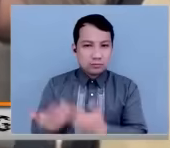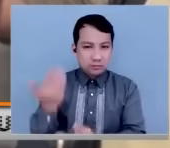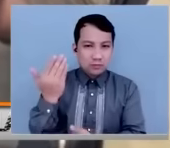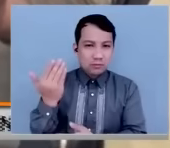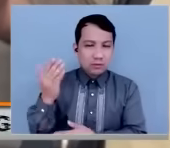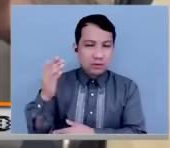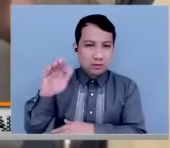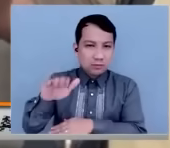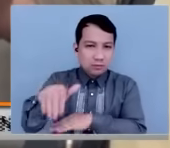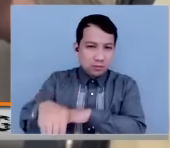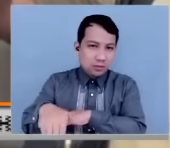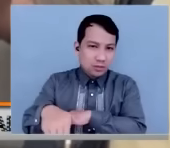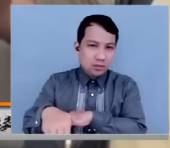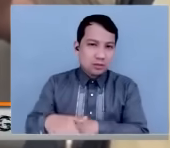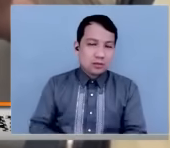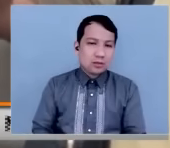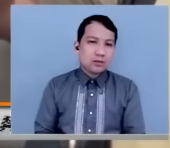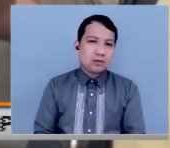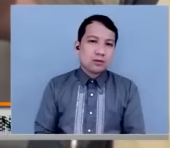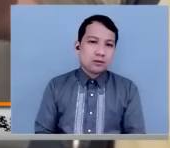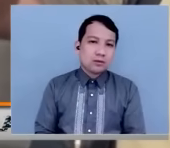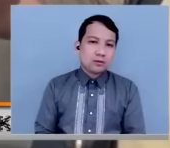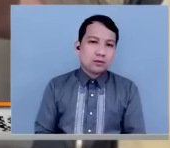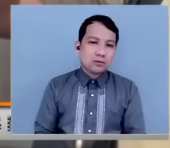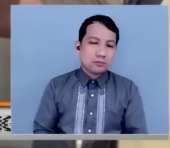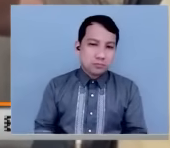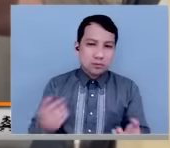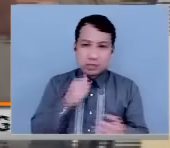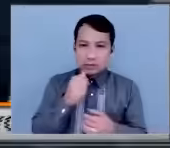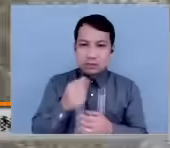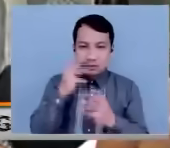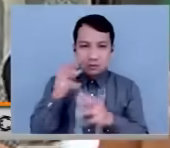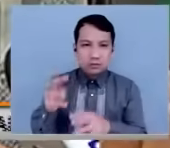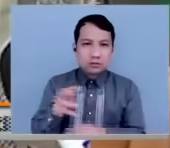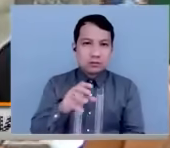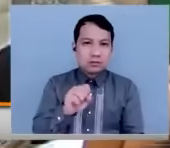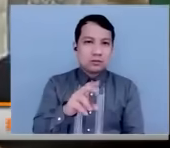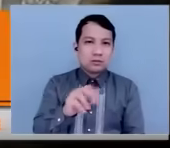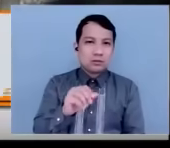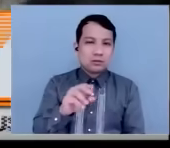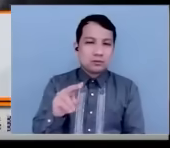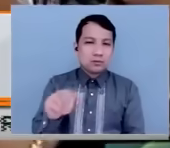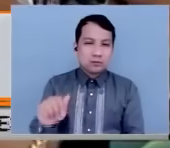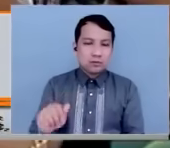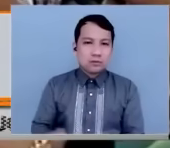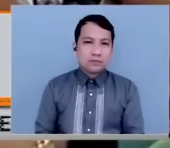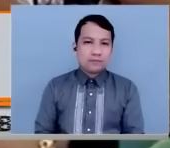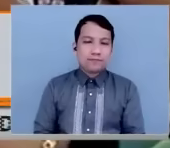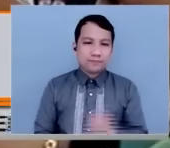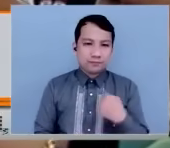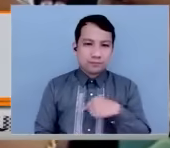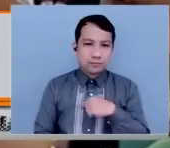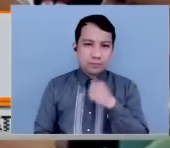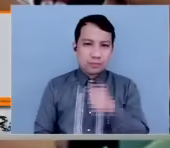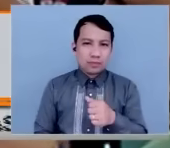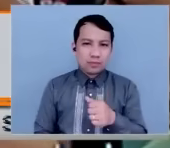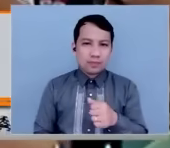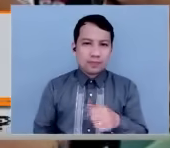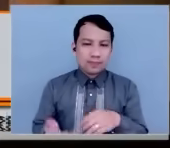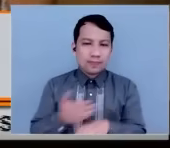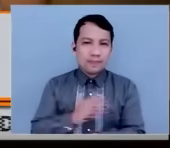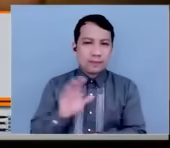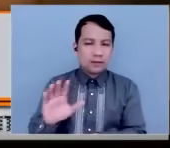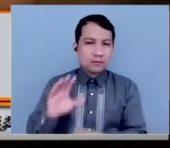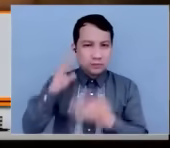hapon mamayang gabi so hindi ako manonood ng Para naman sa ibang senador prerogative naman ni VP sara ang